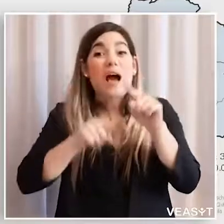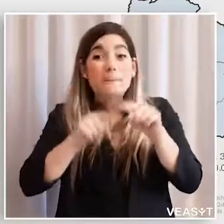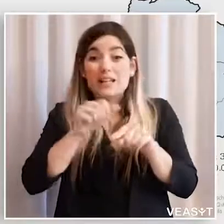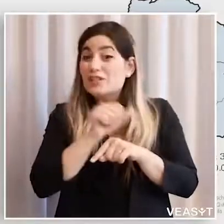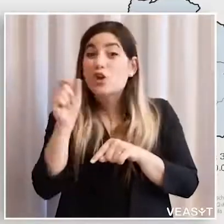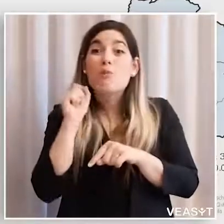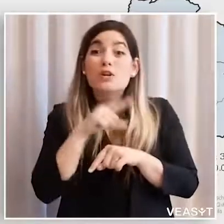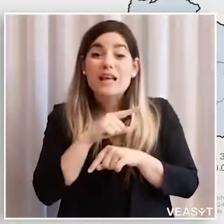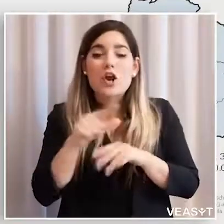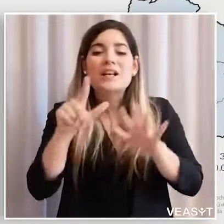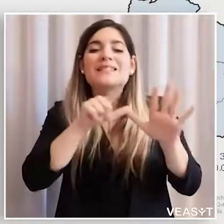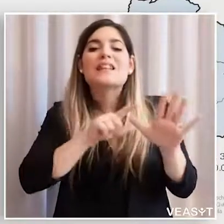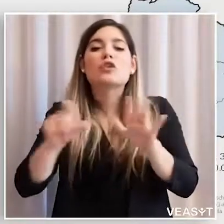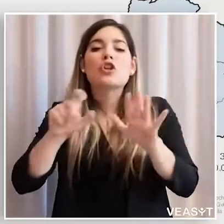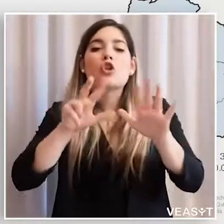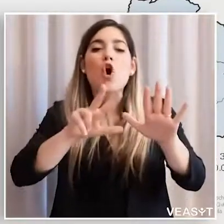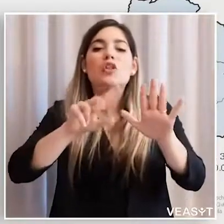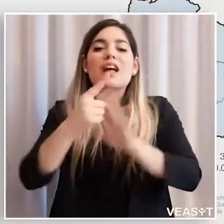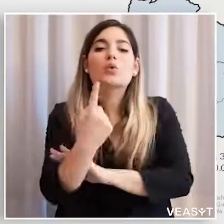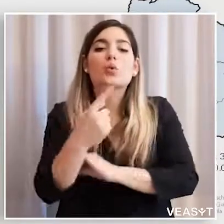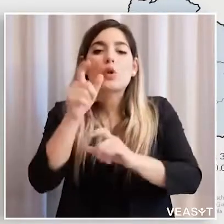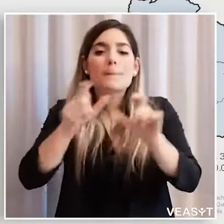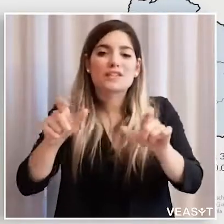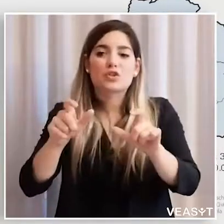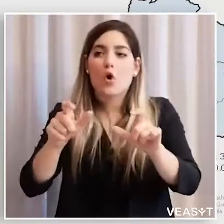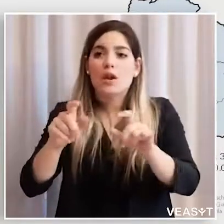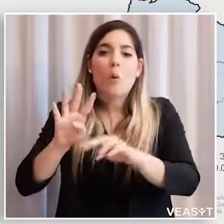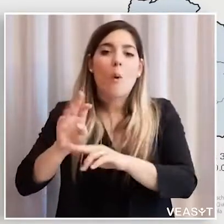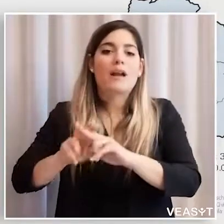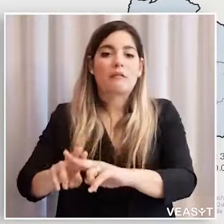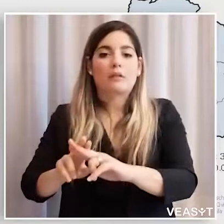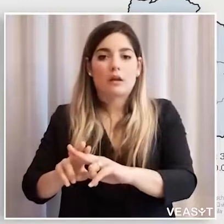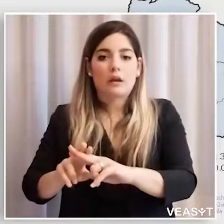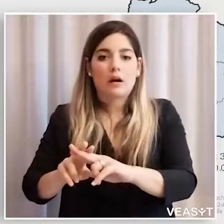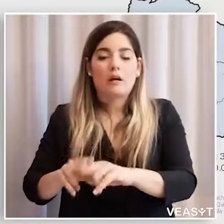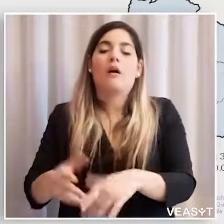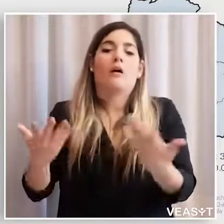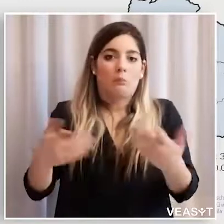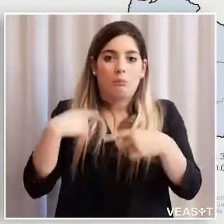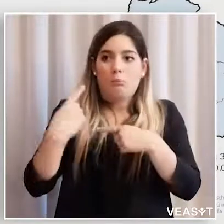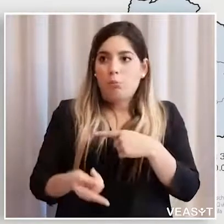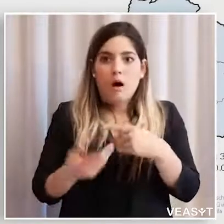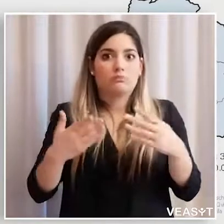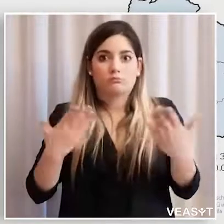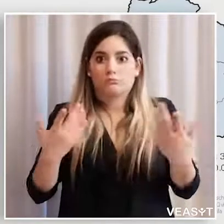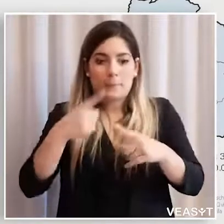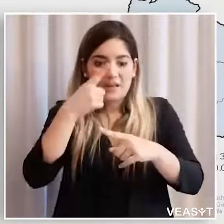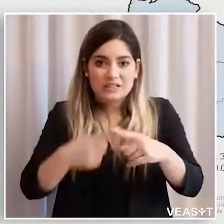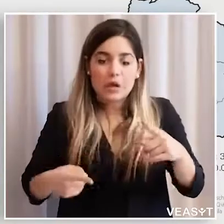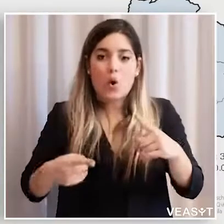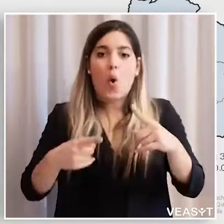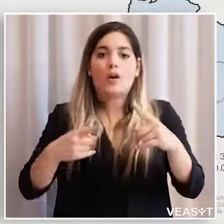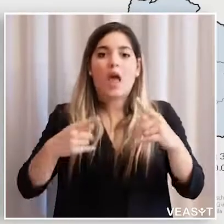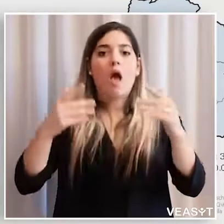4 solo a bolzano c'è uno 781 in quarantena poi se 991 1681 a